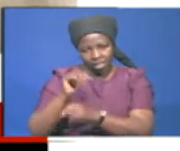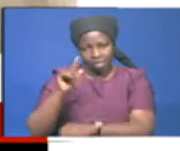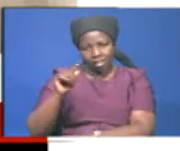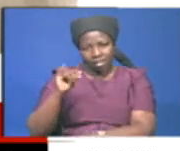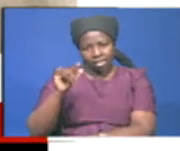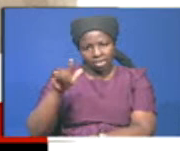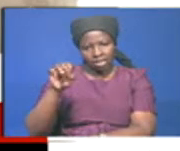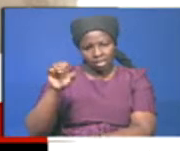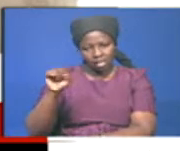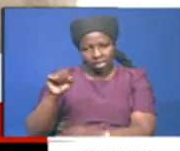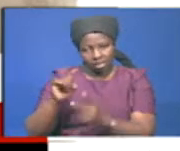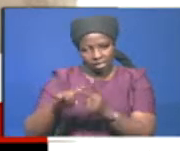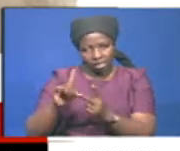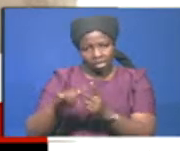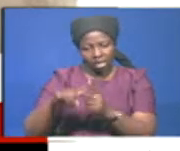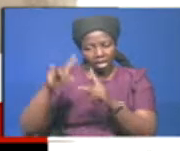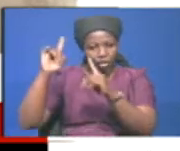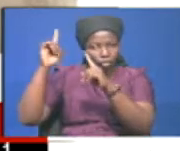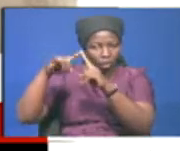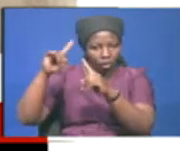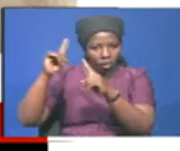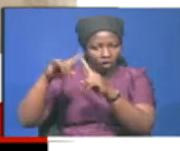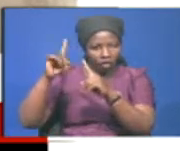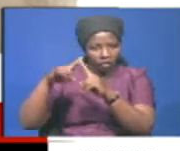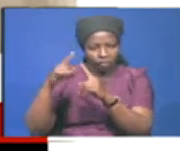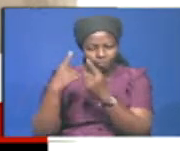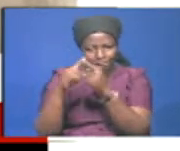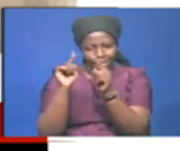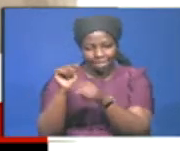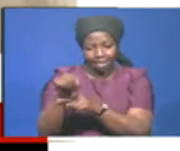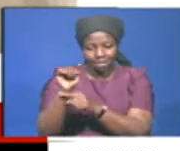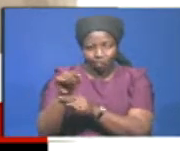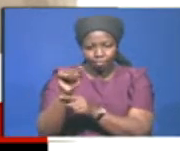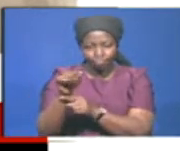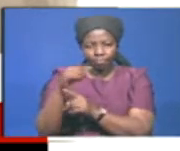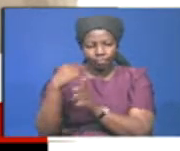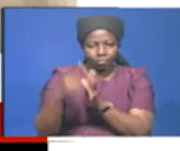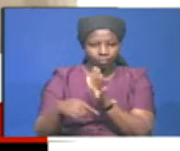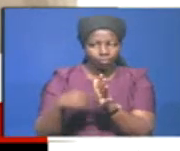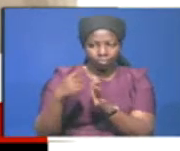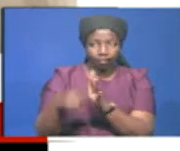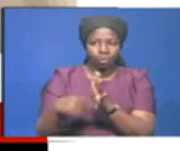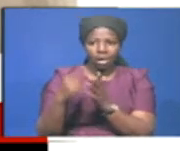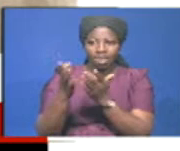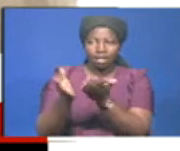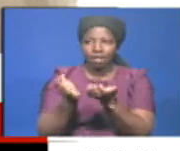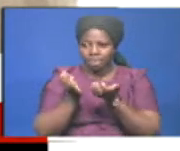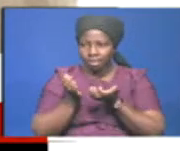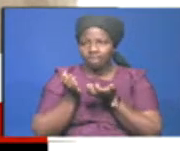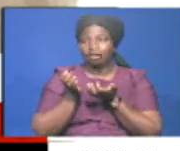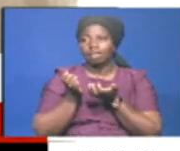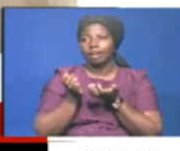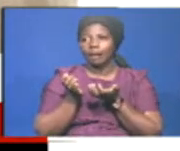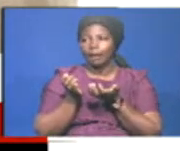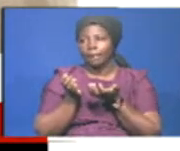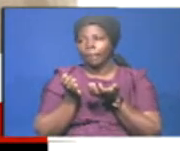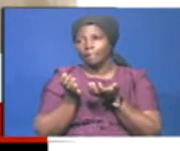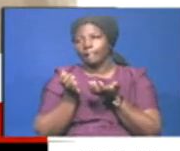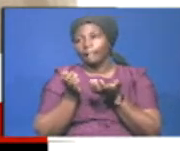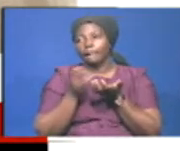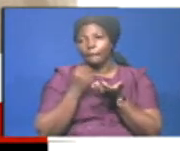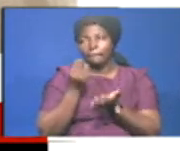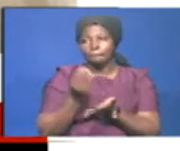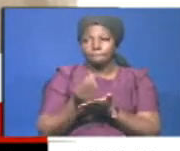kutengeneza hata roofing tiles, but hizo mashini zinahitaji capital